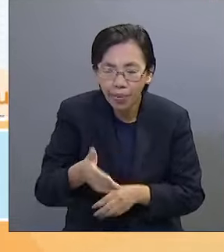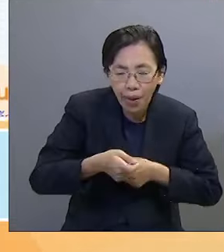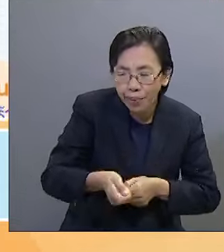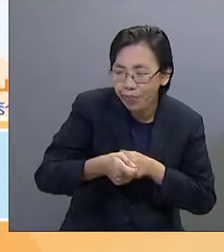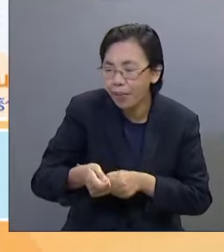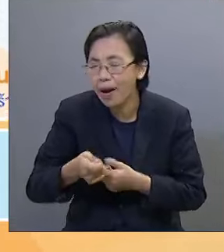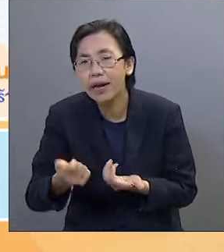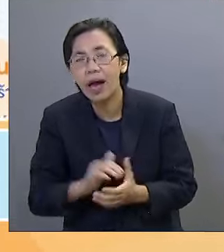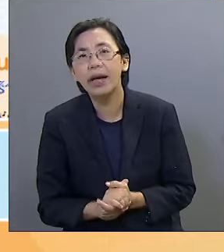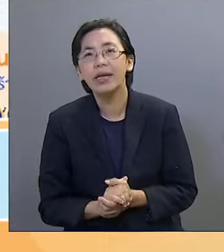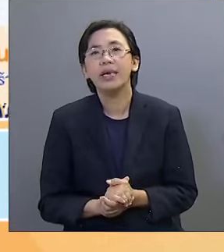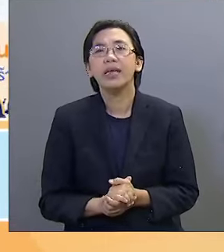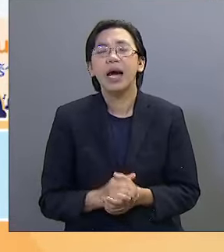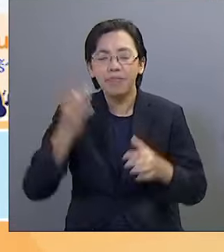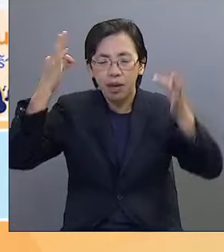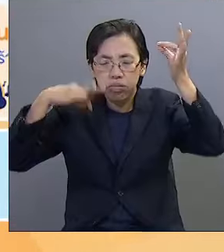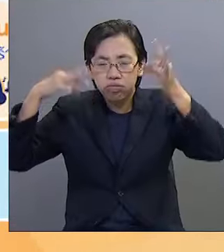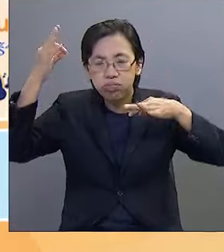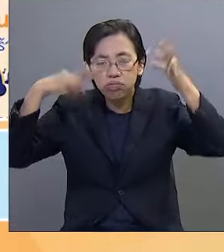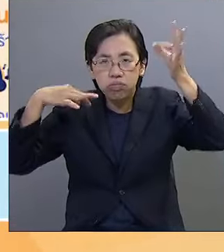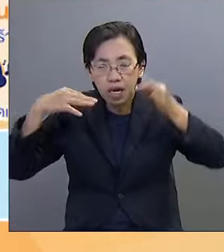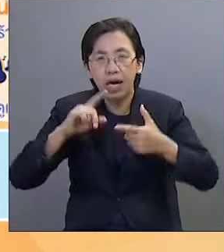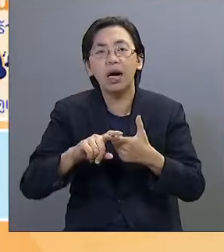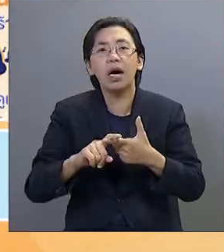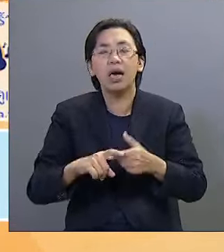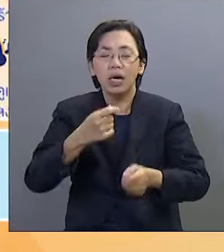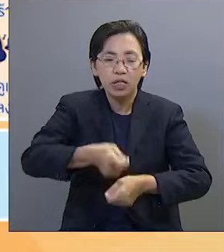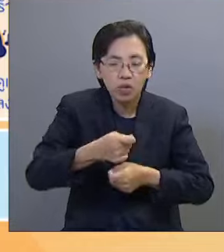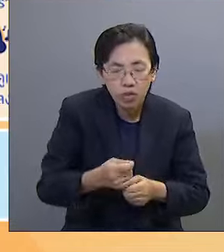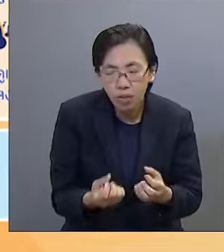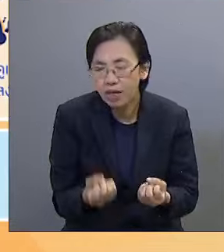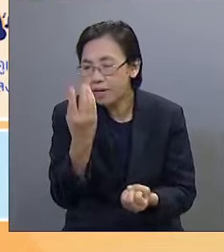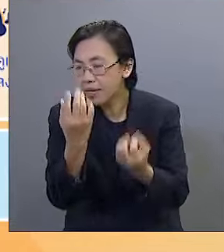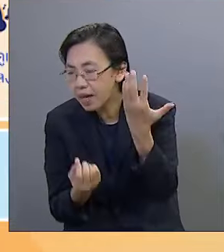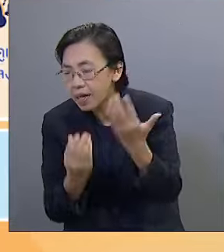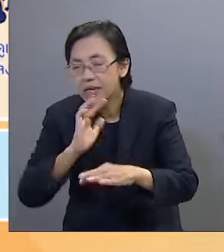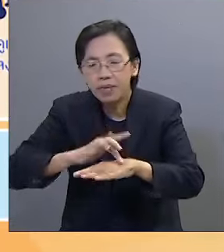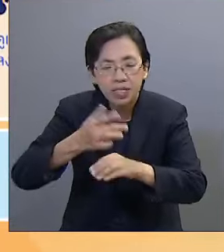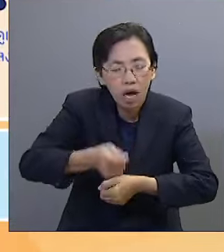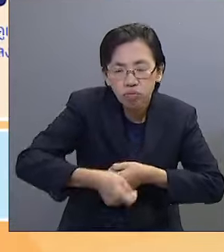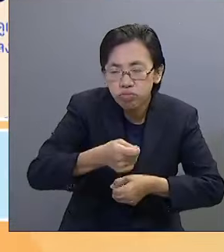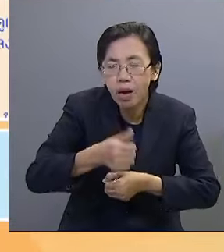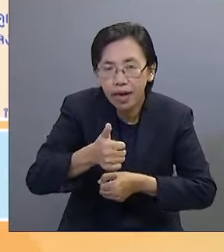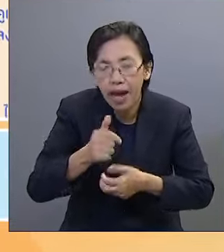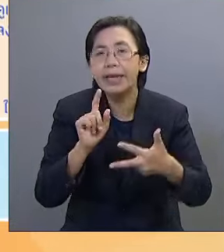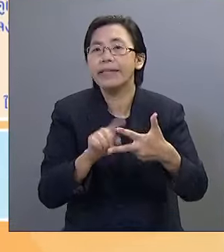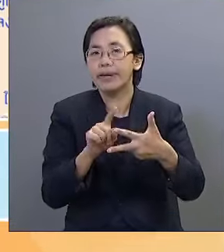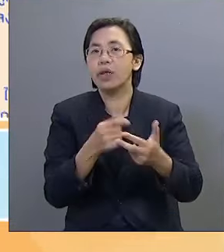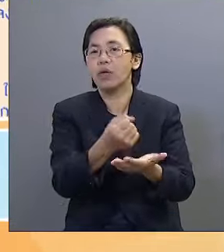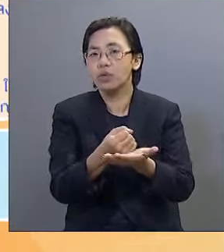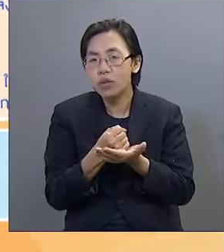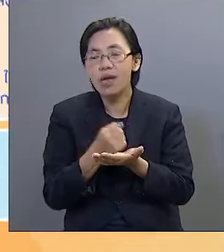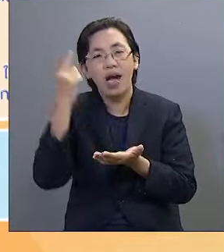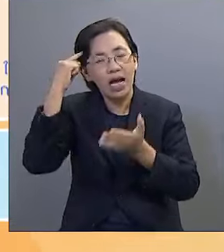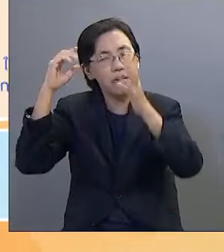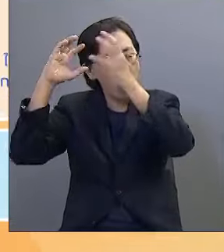ได้ใช้แรงให้ได้เหงื่อบ้างนะครับทำสวนทำอะไรที่เกี่ยวกับธรรมชาติอย่างเงี้ยครับนะก็จะช่วยให้แบบสมองเรา